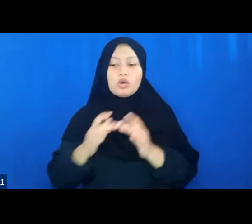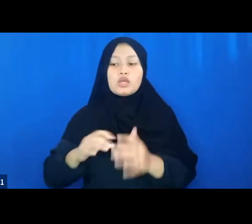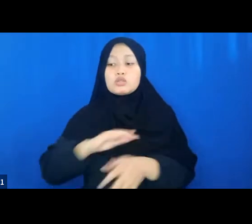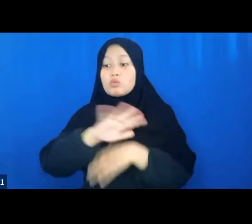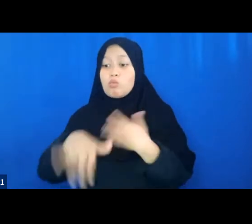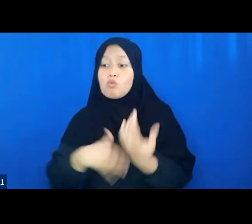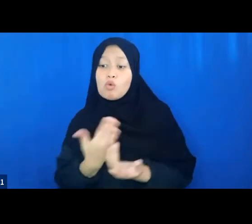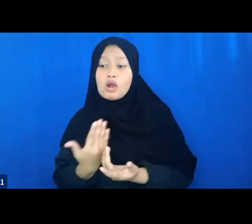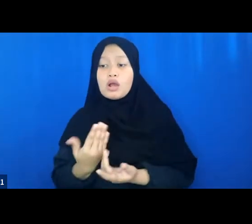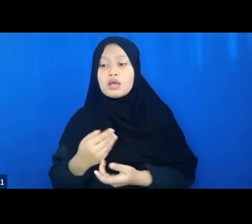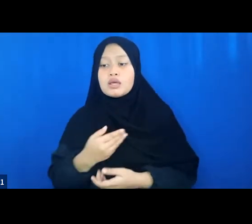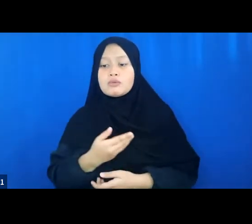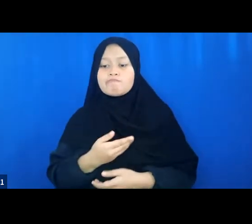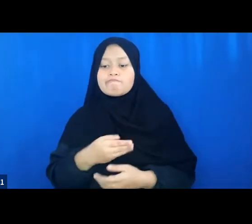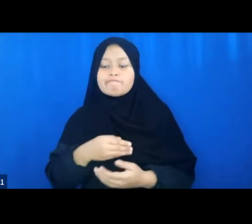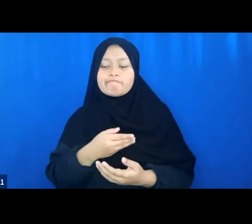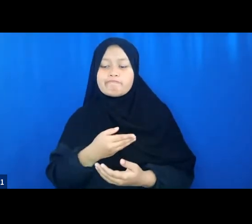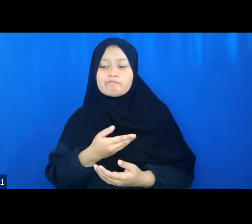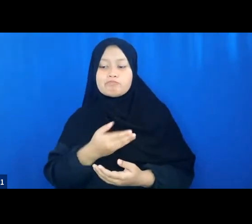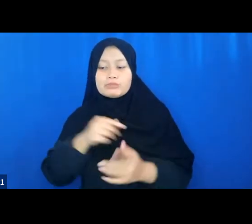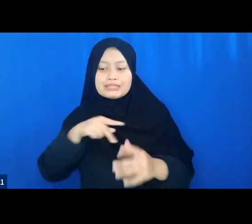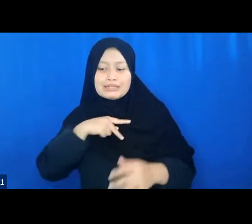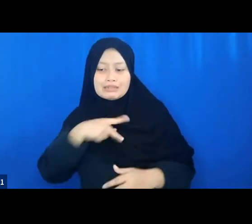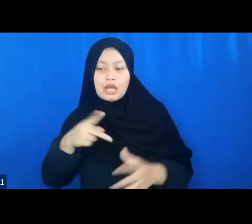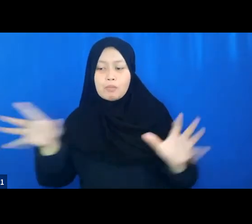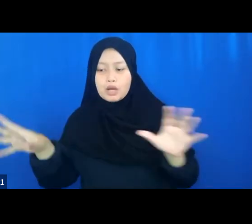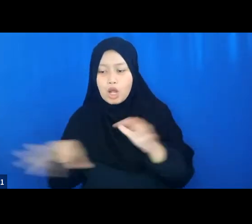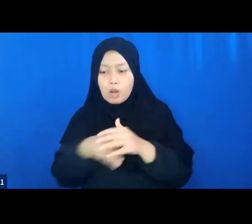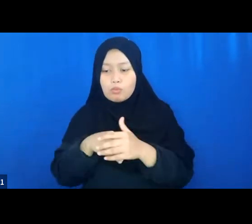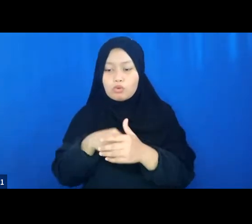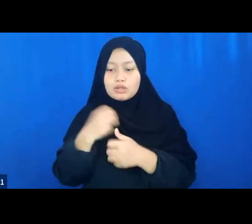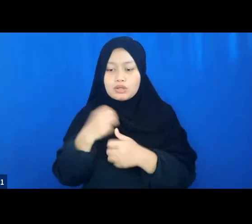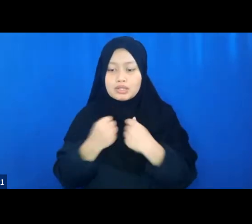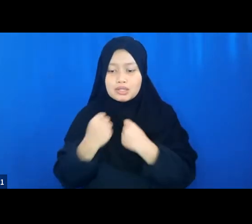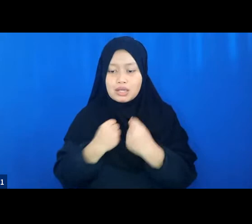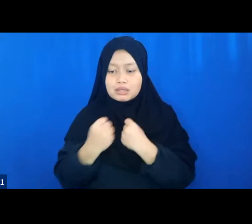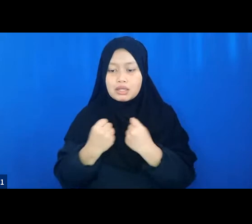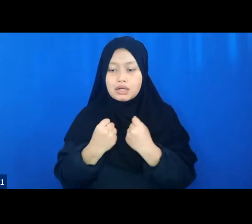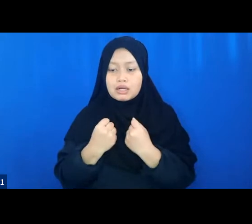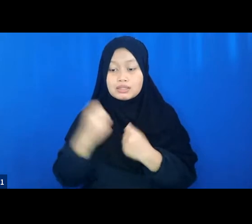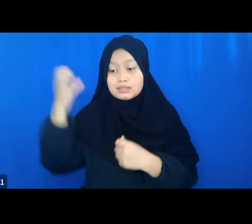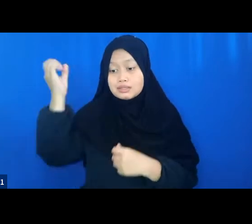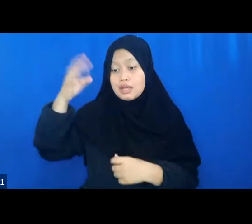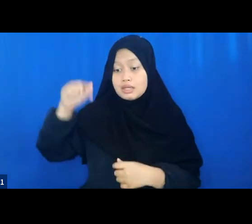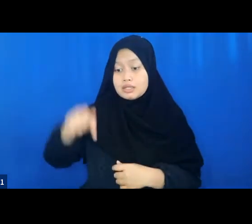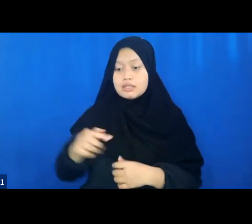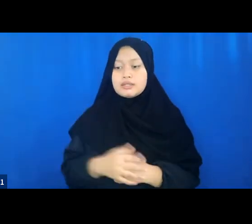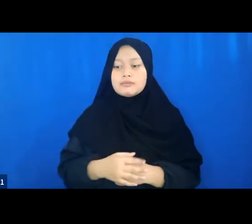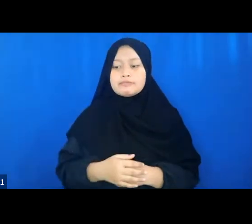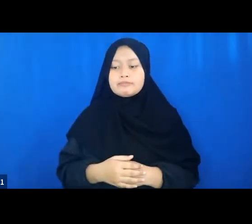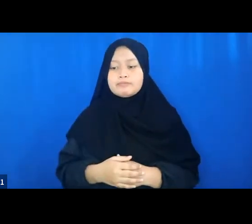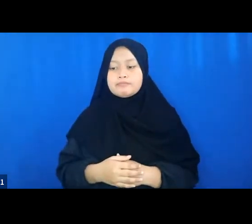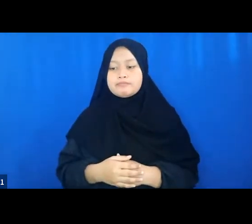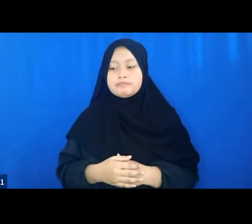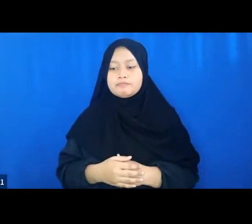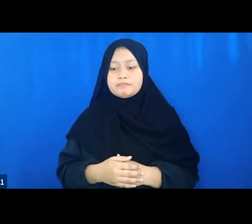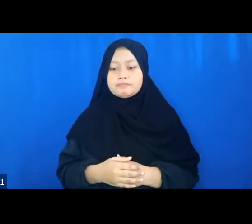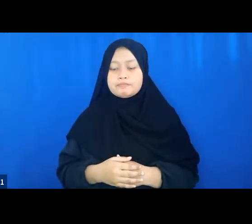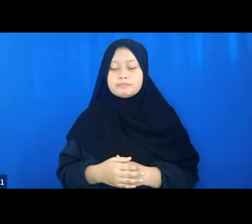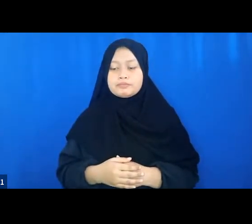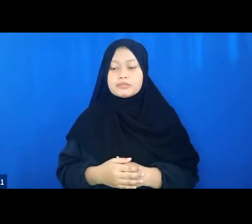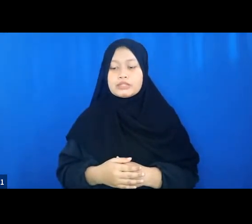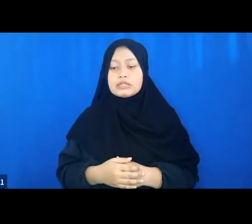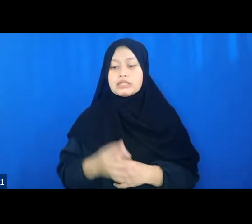peserta yang bergabung pada kegiatan di siang hari ini izin karena